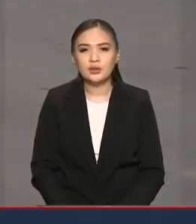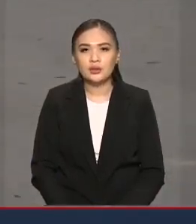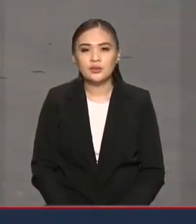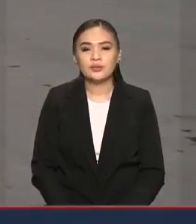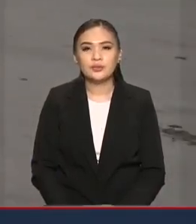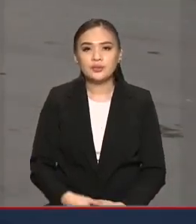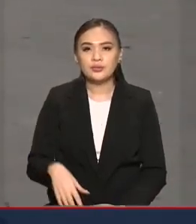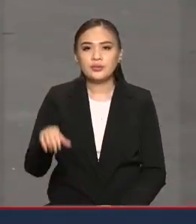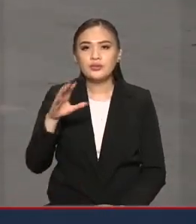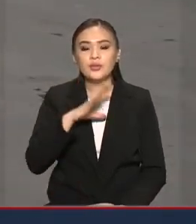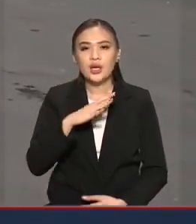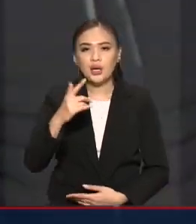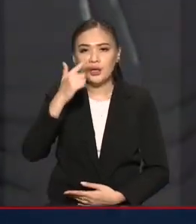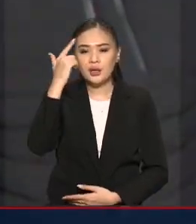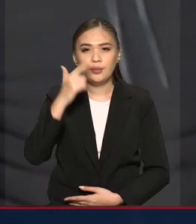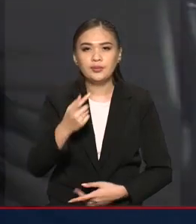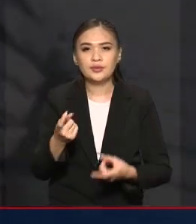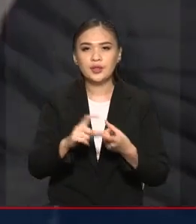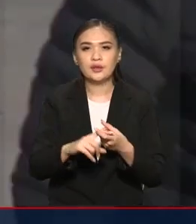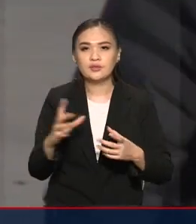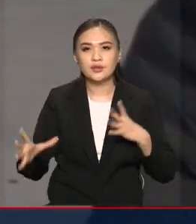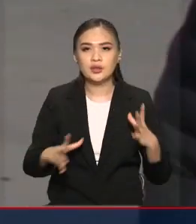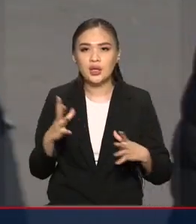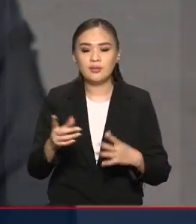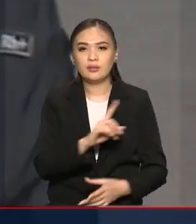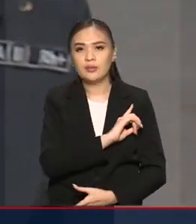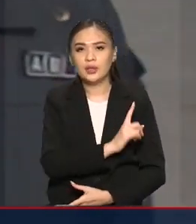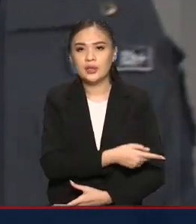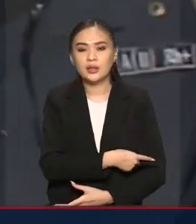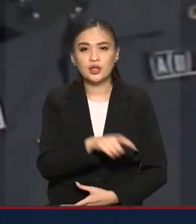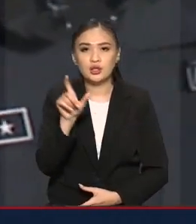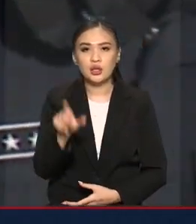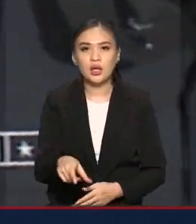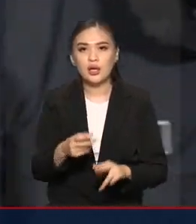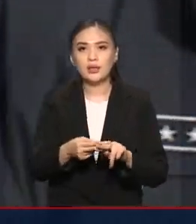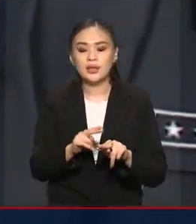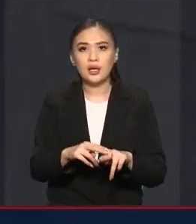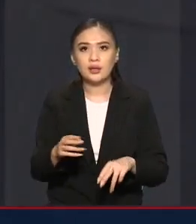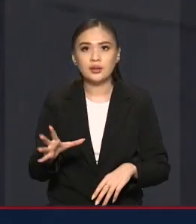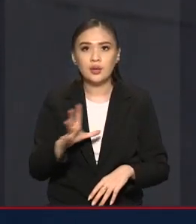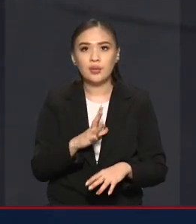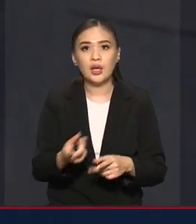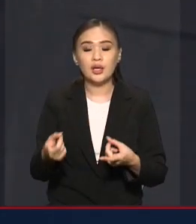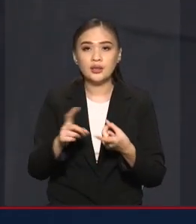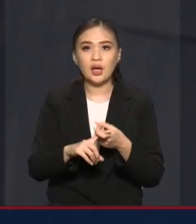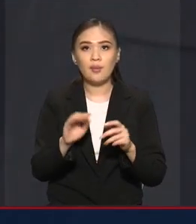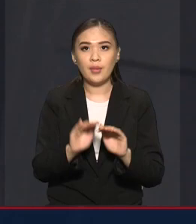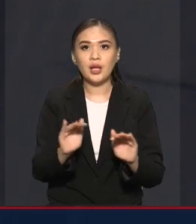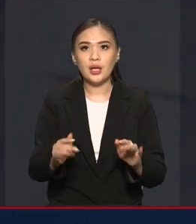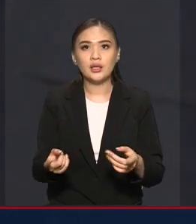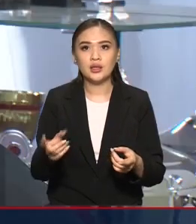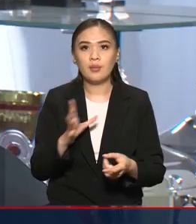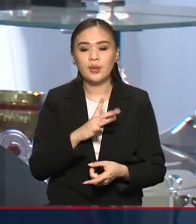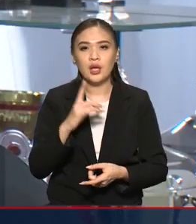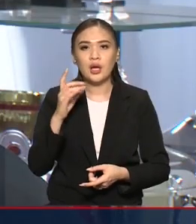Нұрсұлтан Темірболат біліміне білігі сай, физикалық дайындығы мықты жау жүрек жауынгер. Өжеттілігінің арқасында ауладағы ойын балаларына тап берген